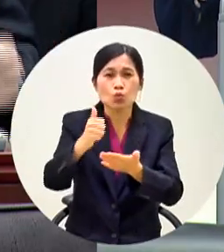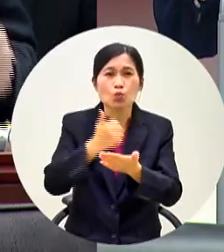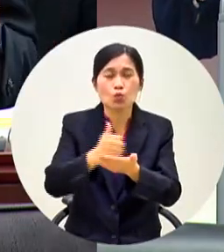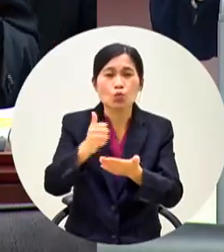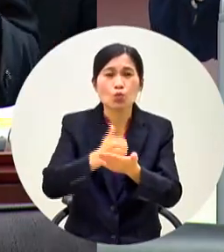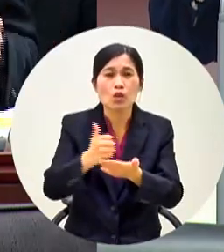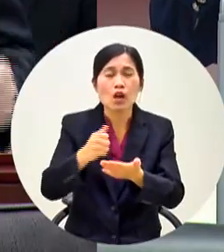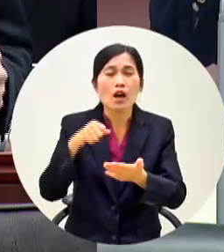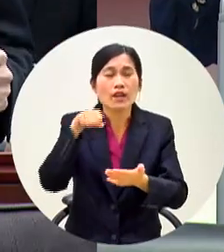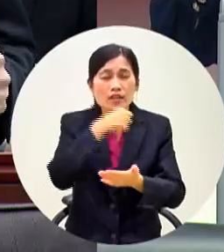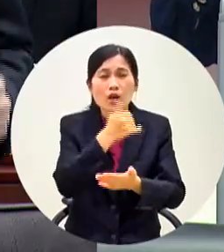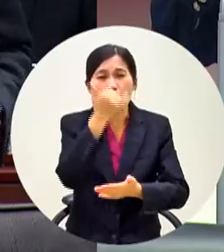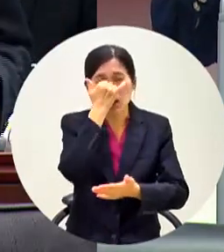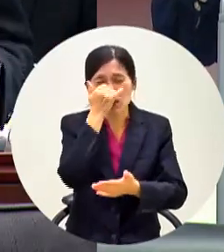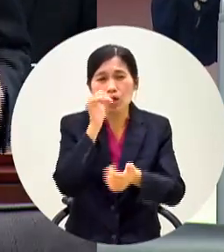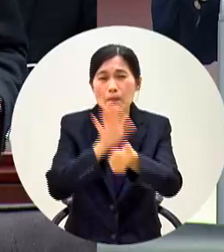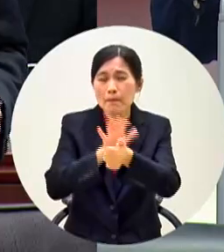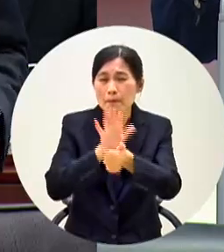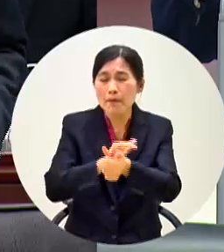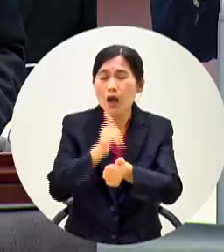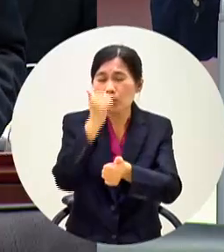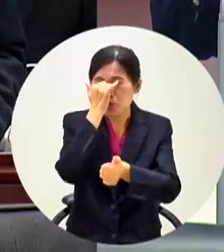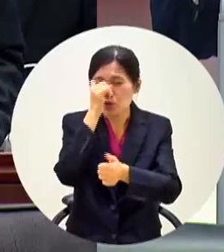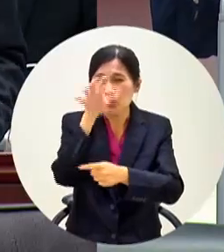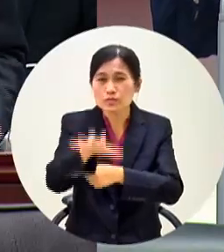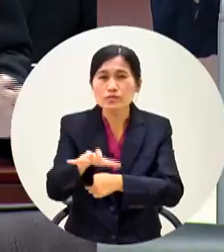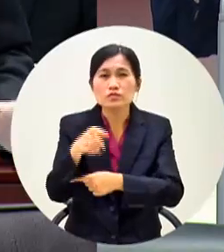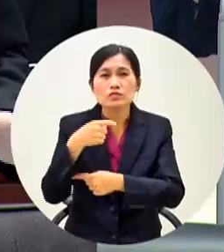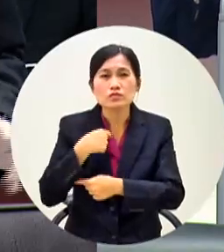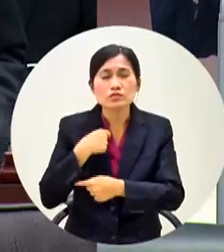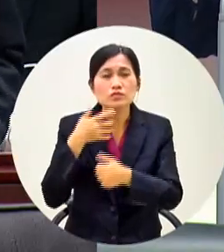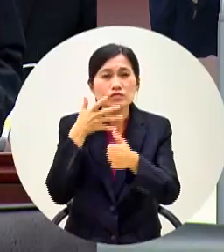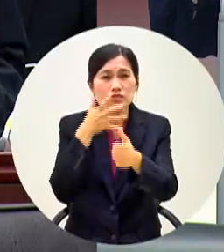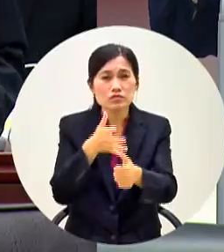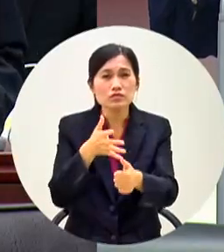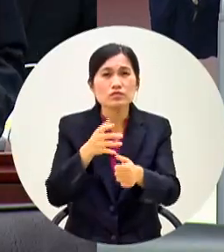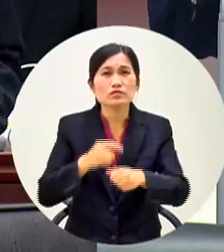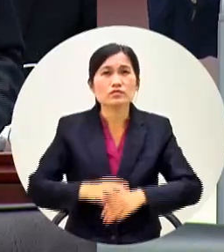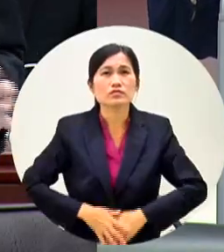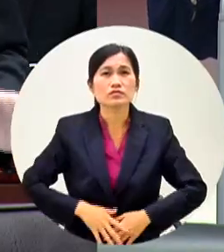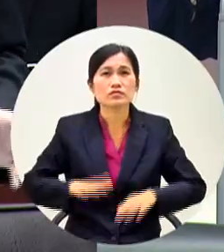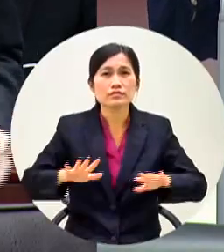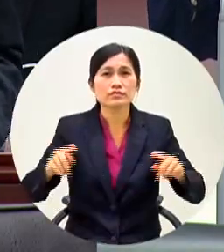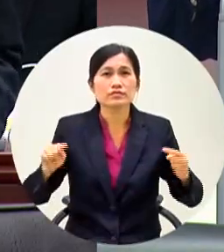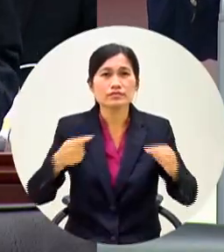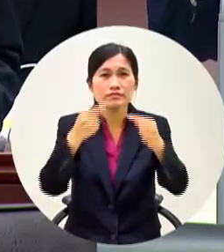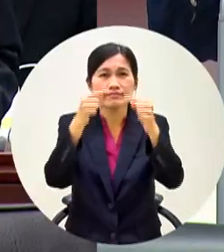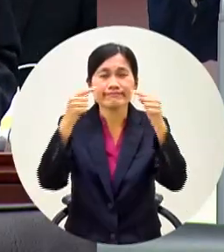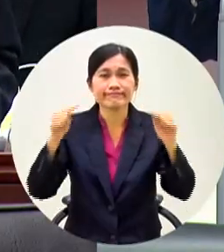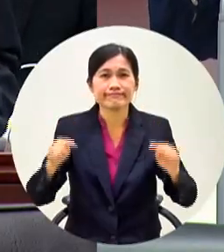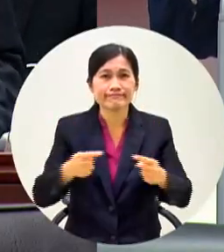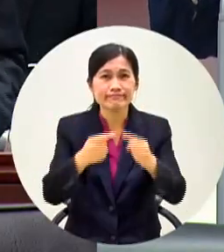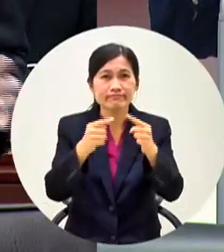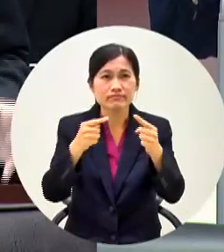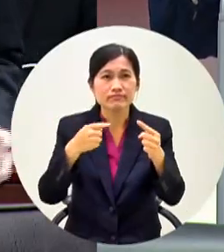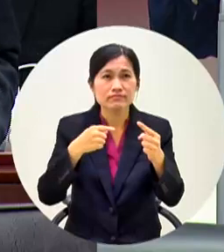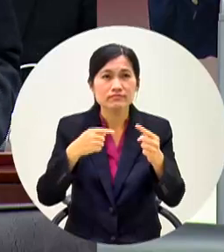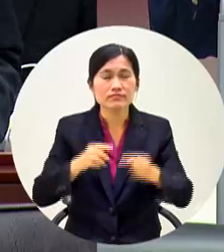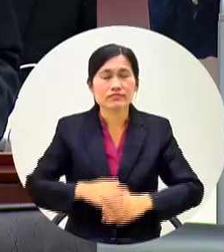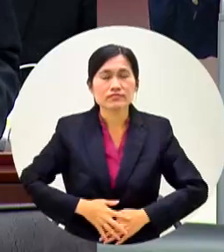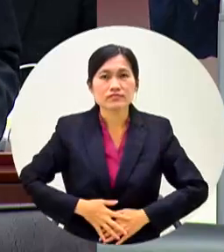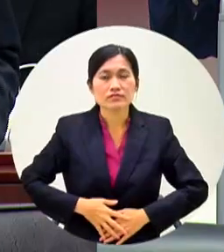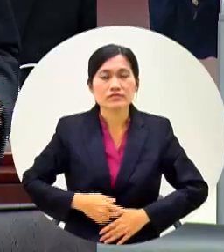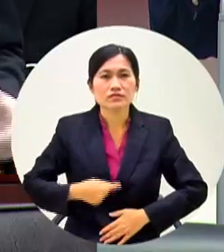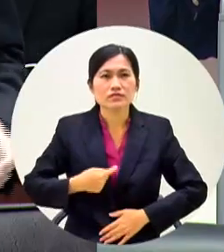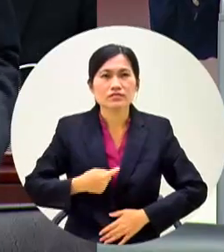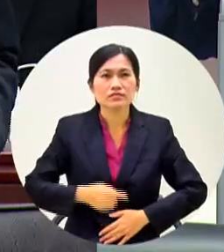以增加我们猪农的一个收入。 你愿意站在市民的角度上面捍卫 市民吃的权益吗？ 我们在考量政策的时候必须是整体